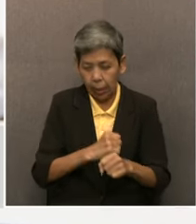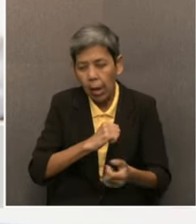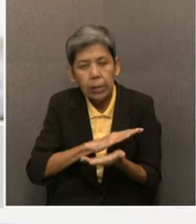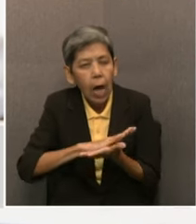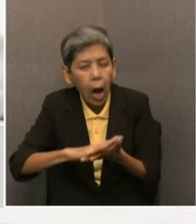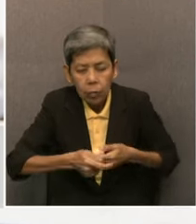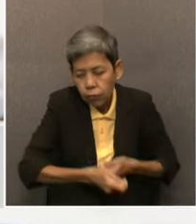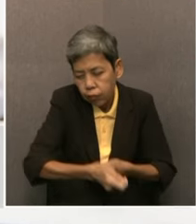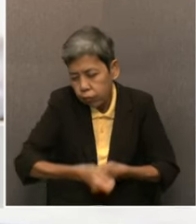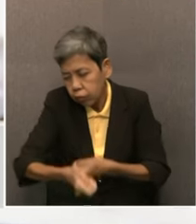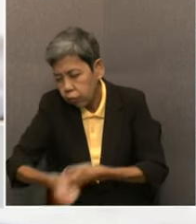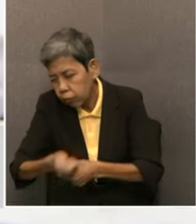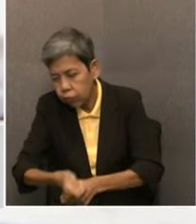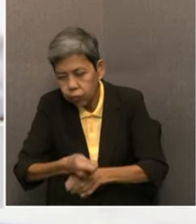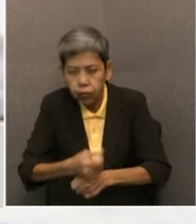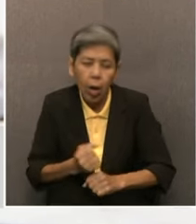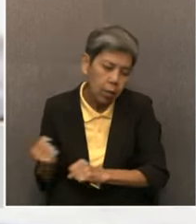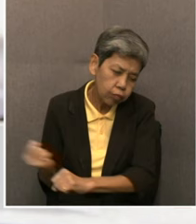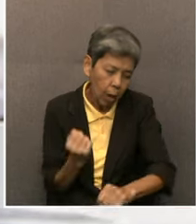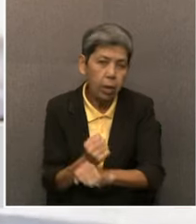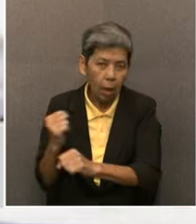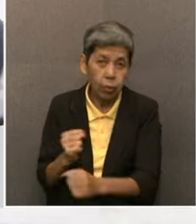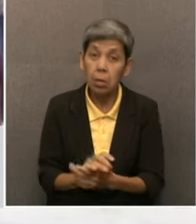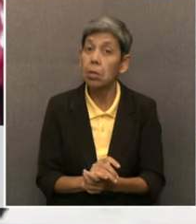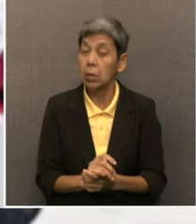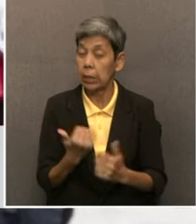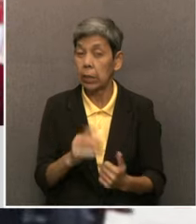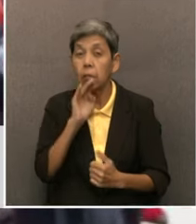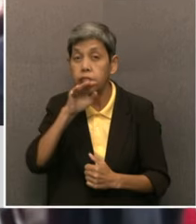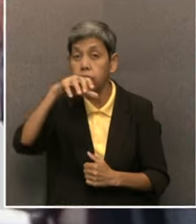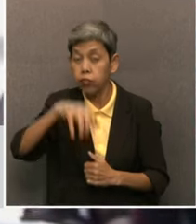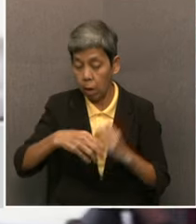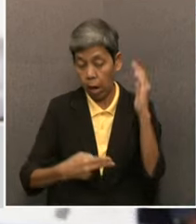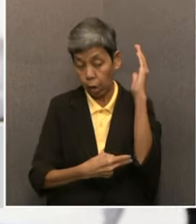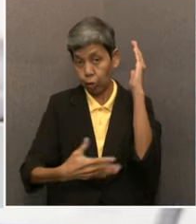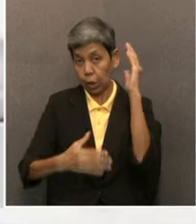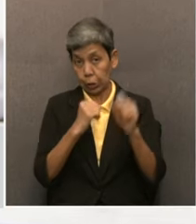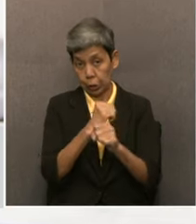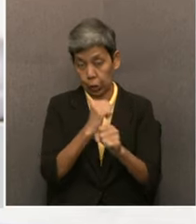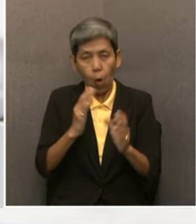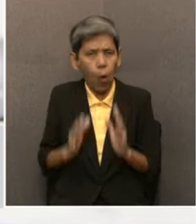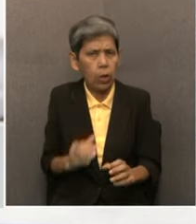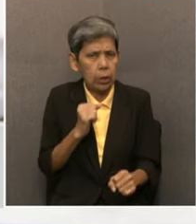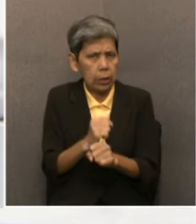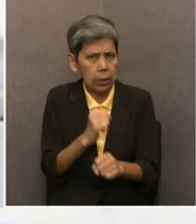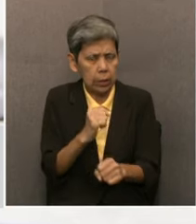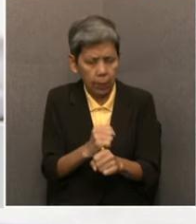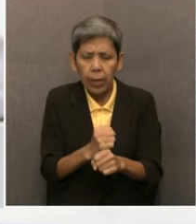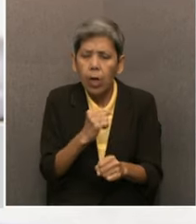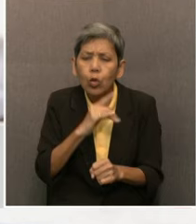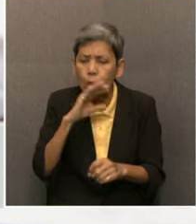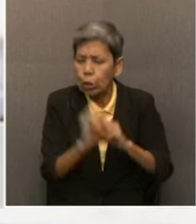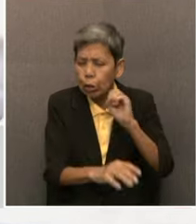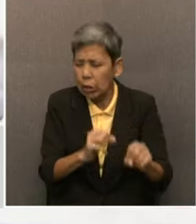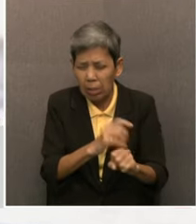น้ำลดและการทำความสะอาดบ้านเรือนขณะที่ทางเทศบาลนครหาดใหญ่ได้จัดส่งเจ้าหน้าที่มาจัดเก็บขยะจำน